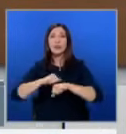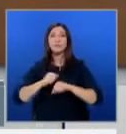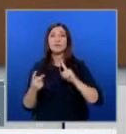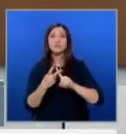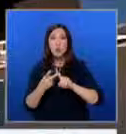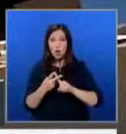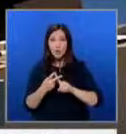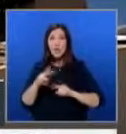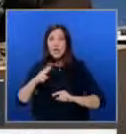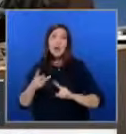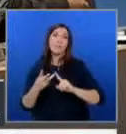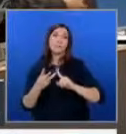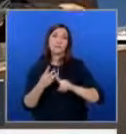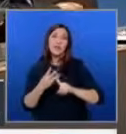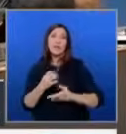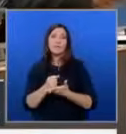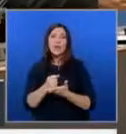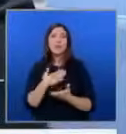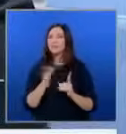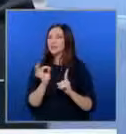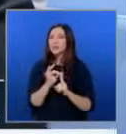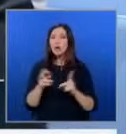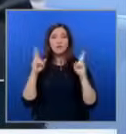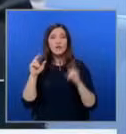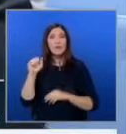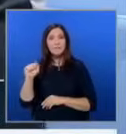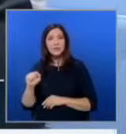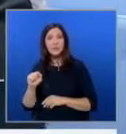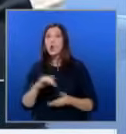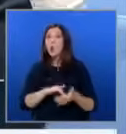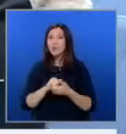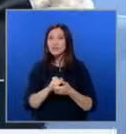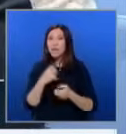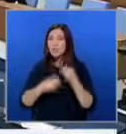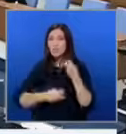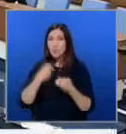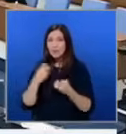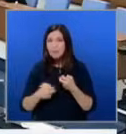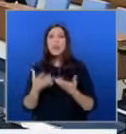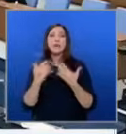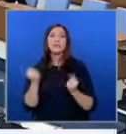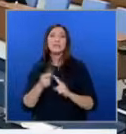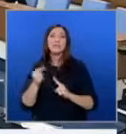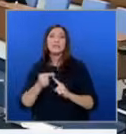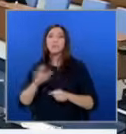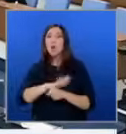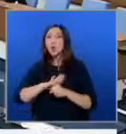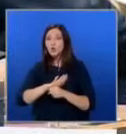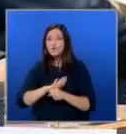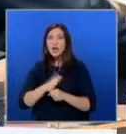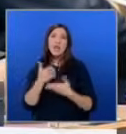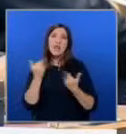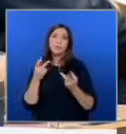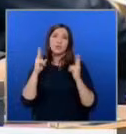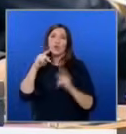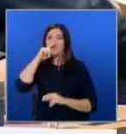с втория или с третия мандат целят решаване на партийни и коалиционни проблеми без принципна основа и няма